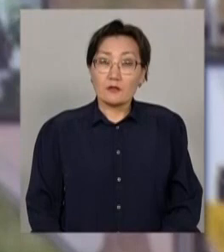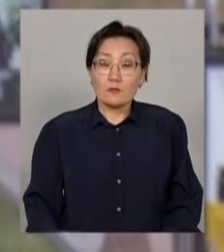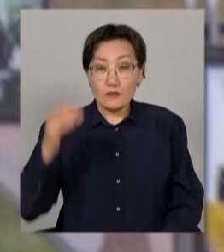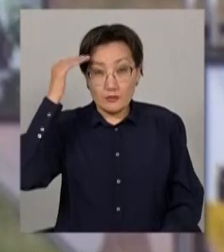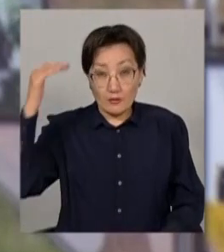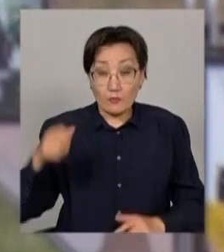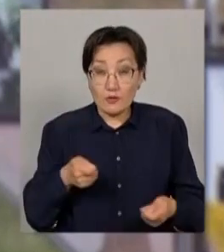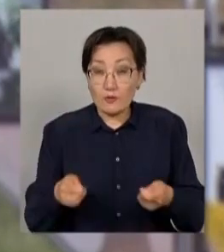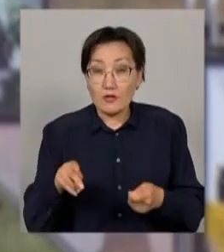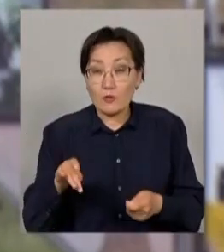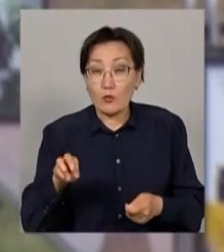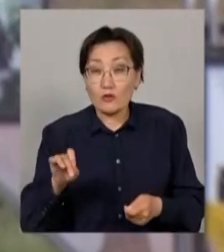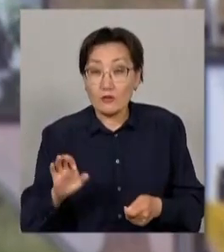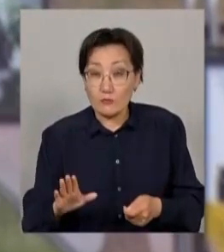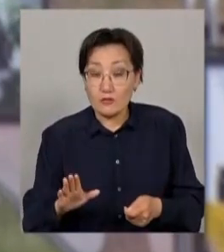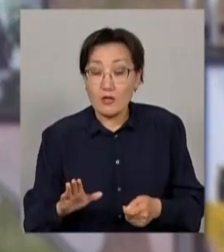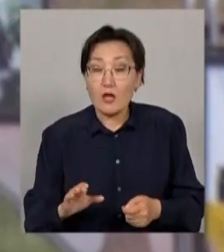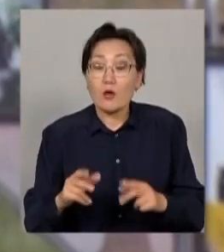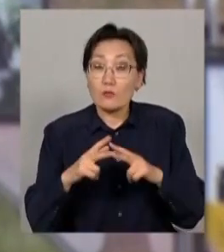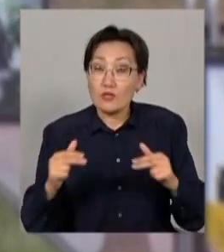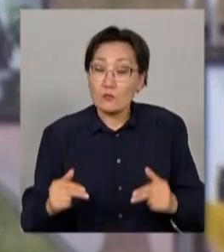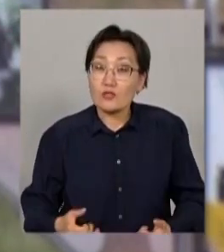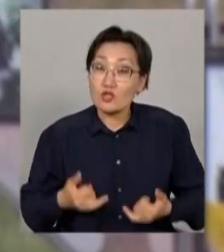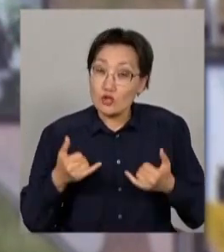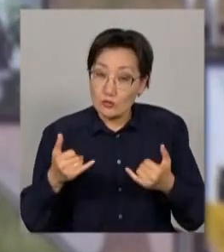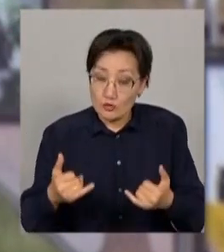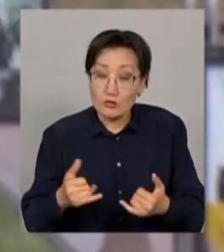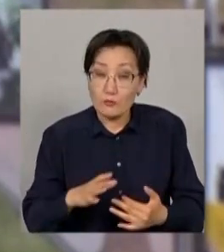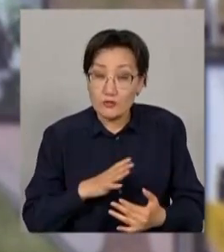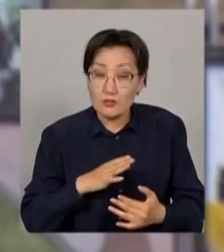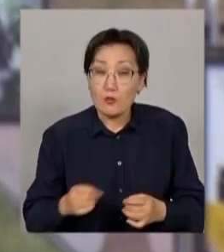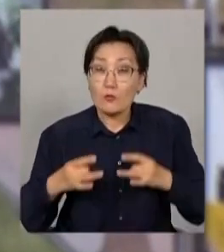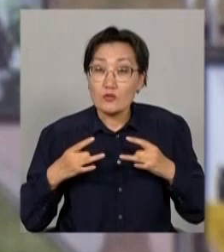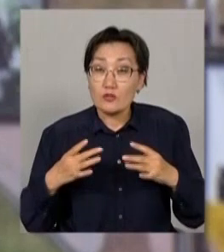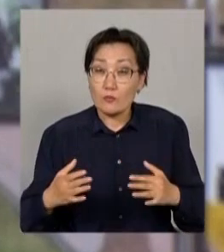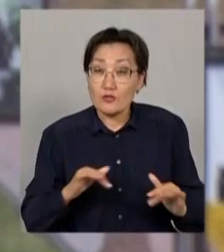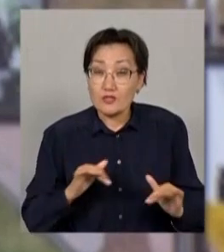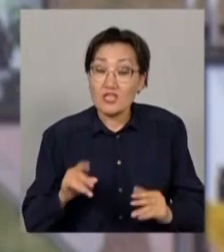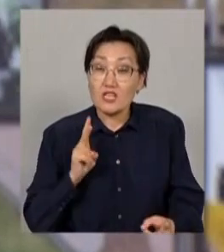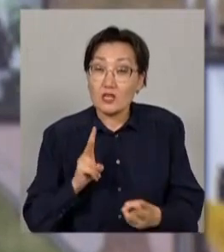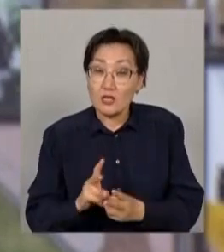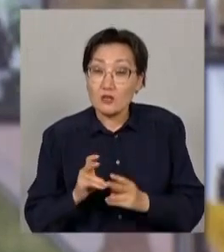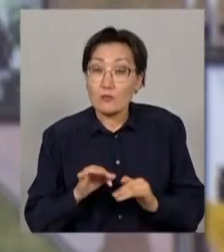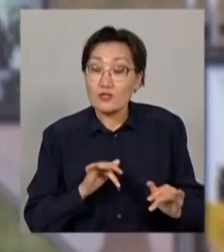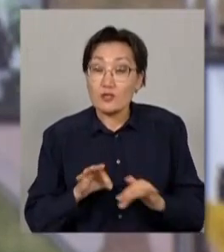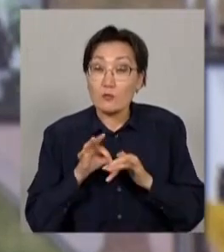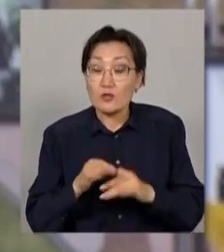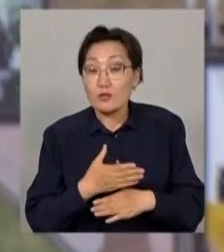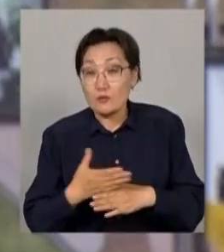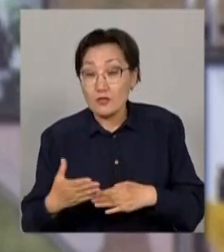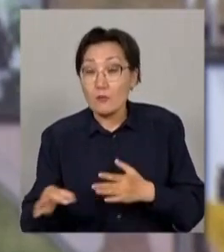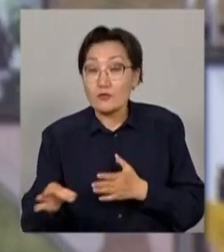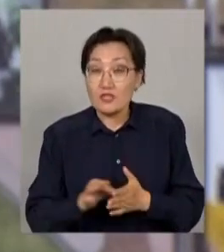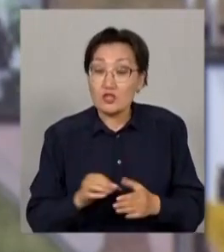Тәжікстан президенті Эмомали Рахмонға Ақордада лайықты құрмет көрсетілді. Салтанатты түрде қарсы алу рәсімінен кейін тараптар